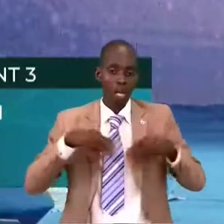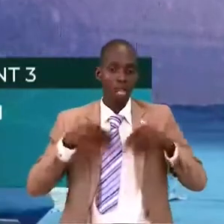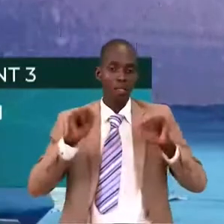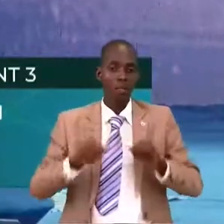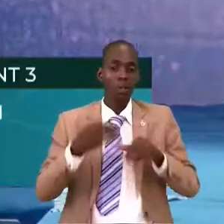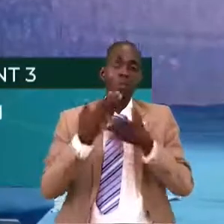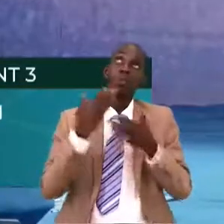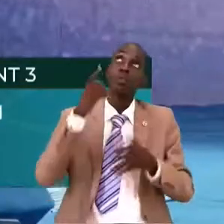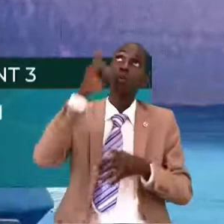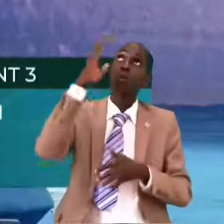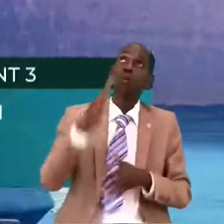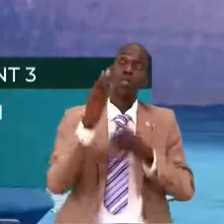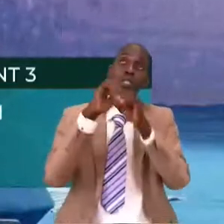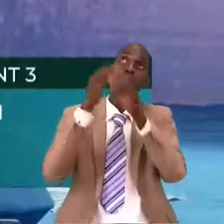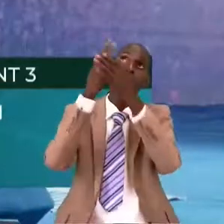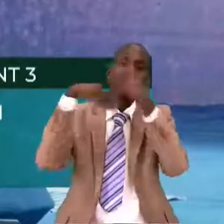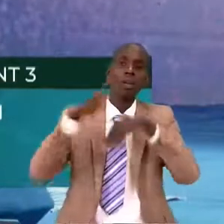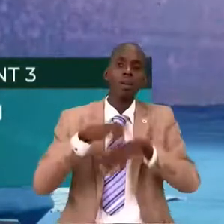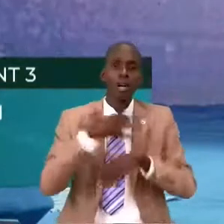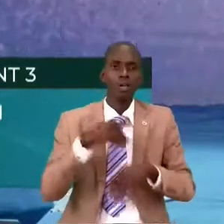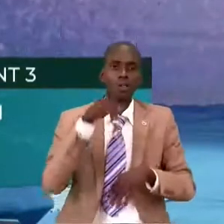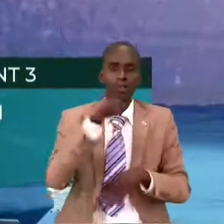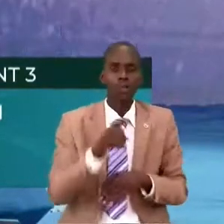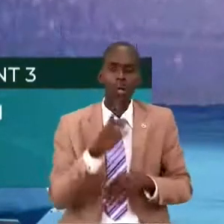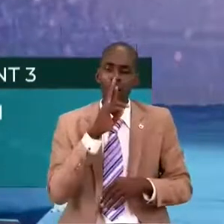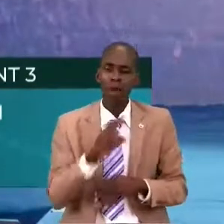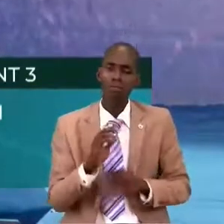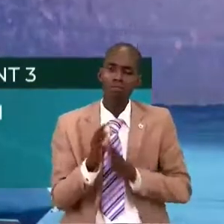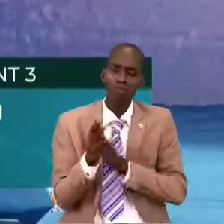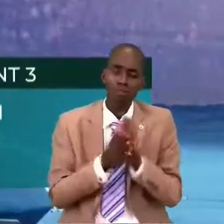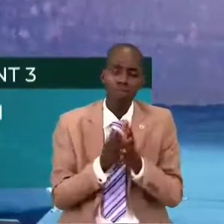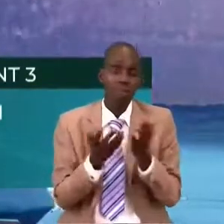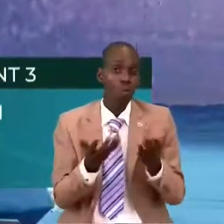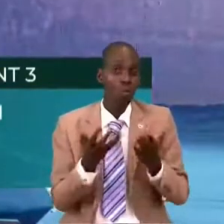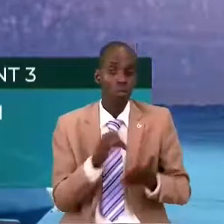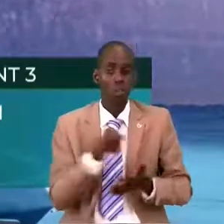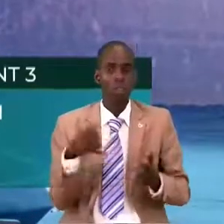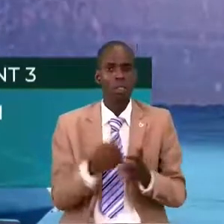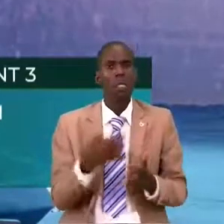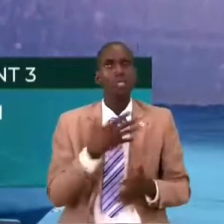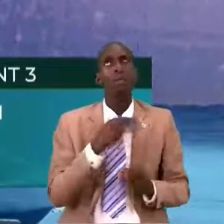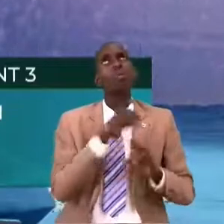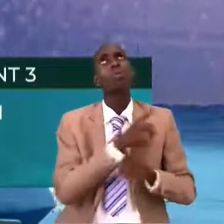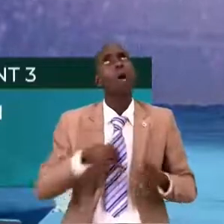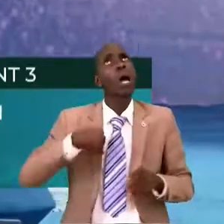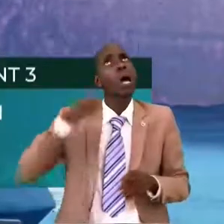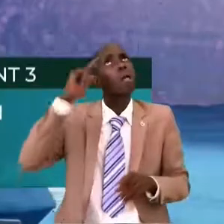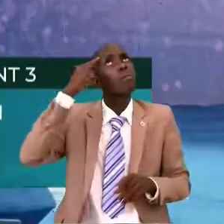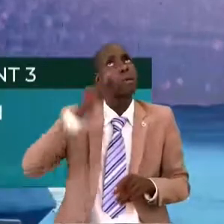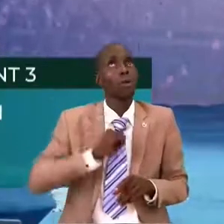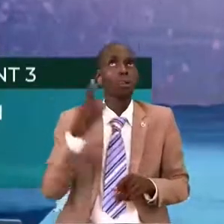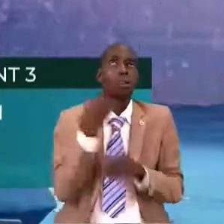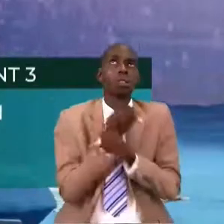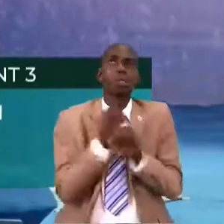Seigneur, je pensais que j'étais sauvé, mais quand je regarde ma vie, il n'y a pas de différence entre ce que je fais et ce que je faisais